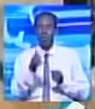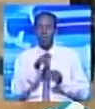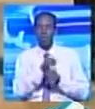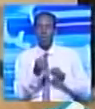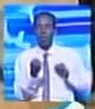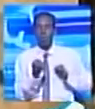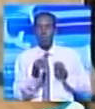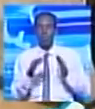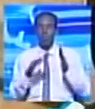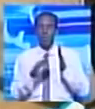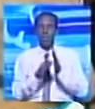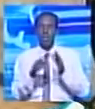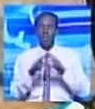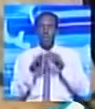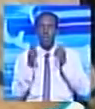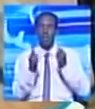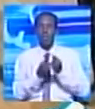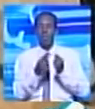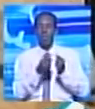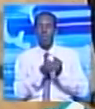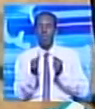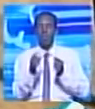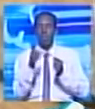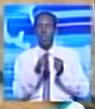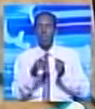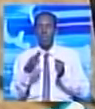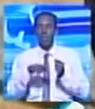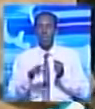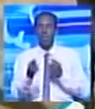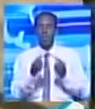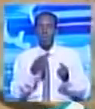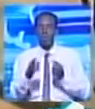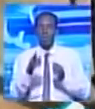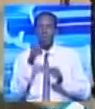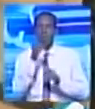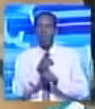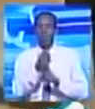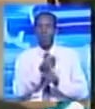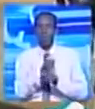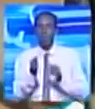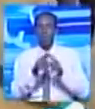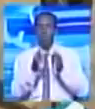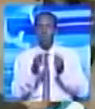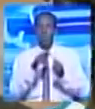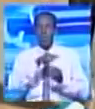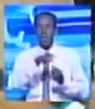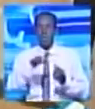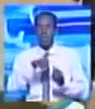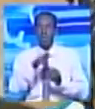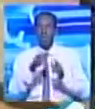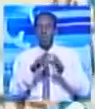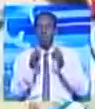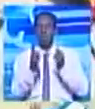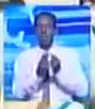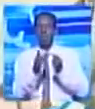pour l'examen final. Le chef d'état-major général des armées a été accueilli par le préfet de la région, Mohamed Wabri,